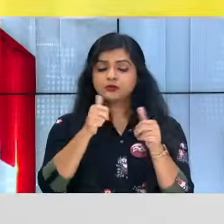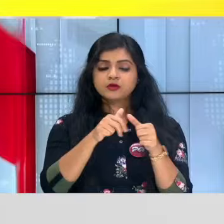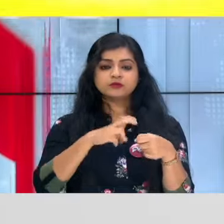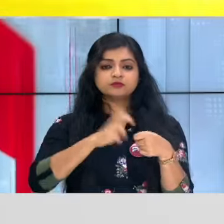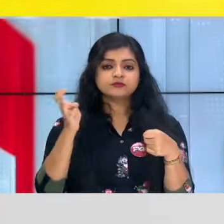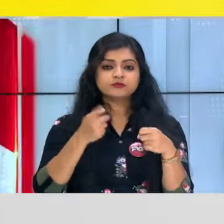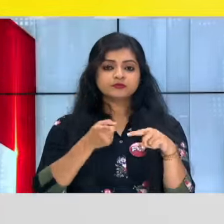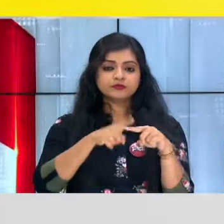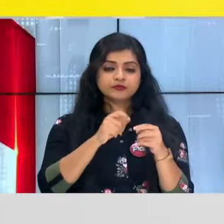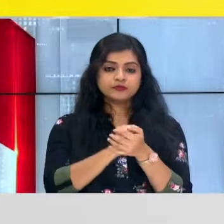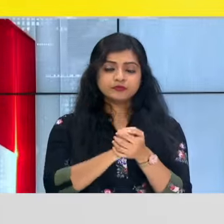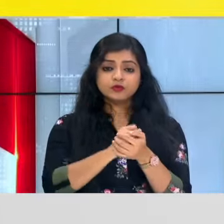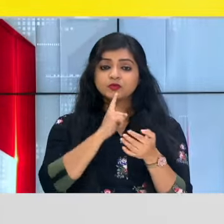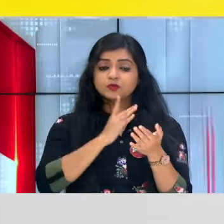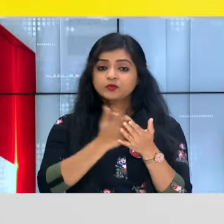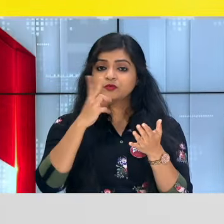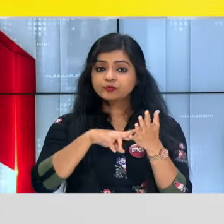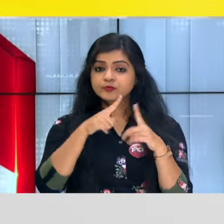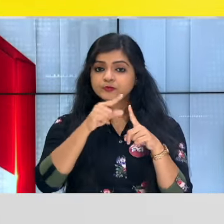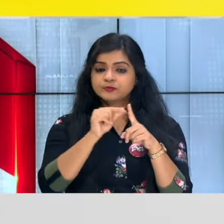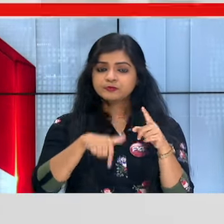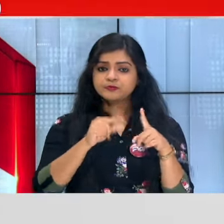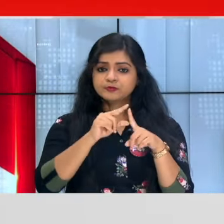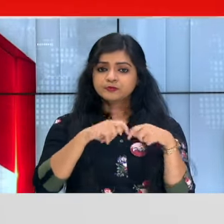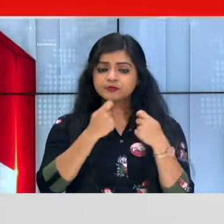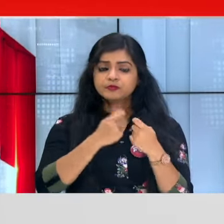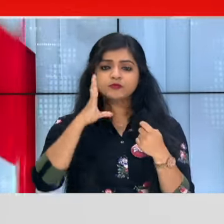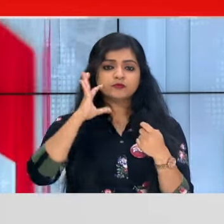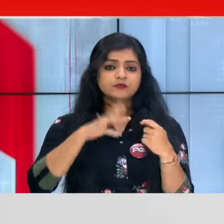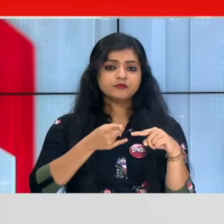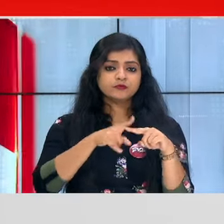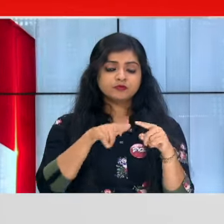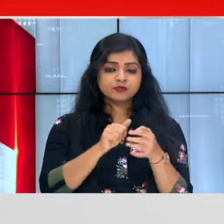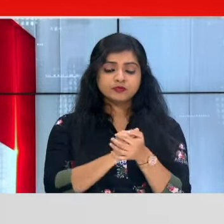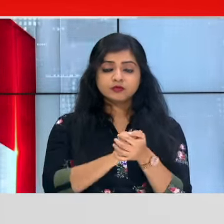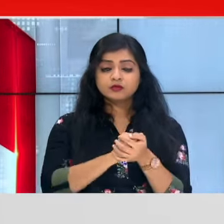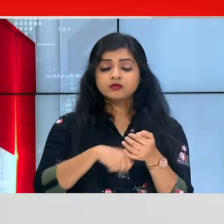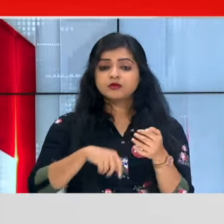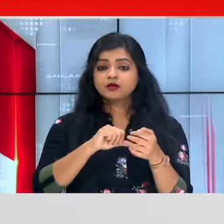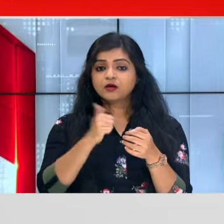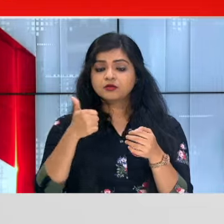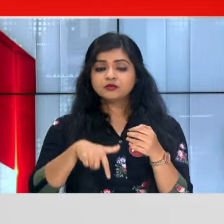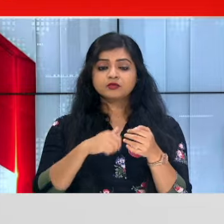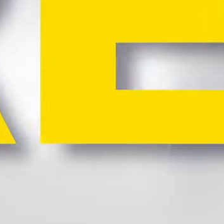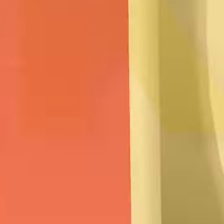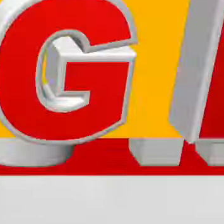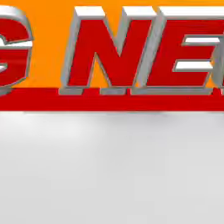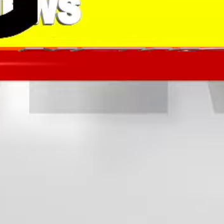They have defied the whip of the party, and thereby they have attracted the provisions of the anti-defection